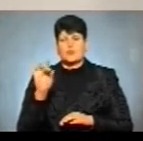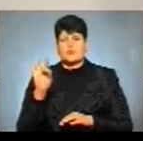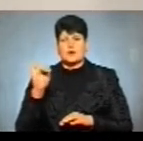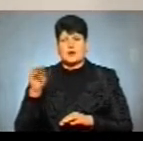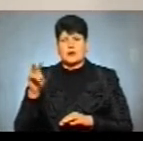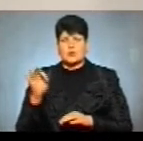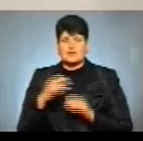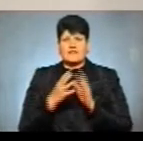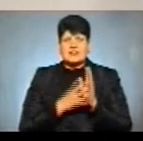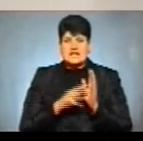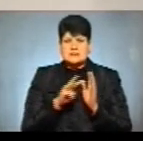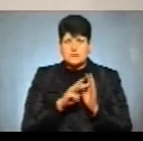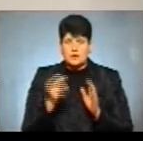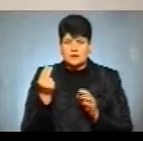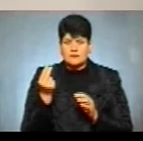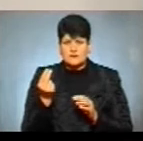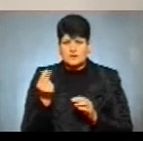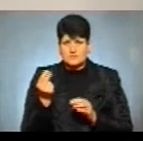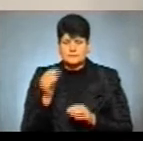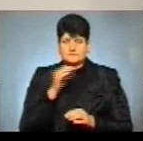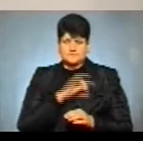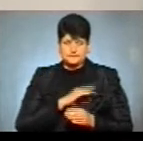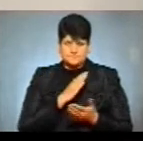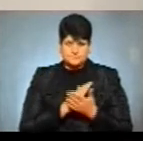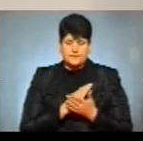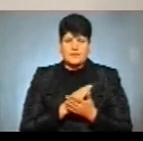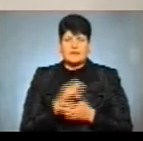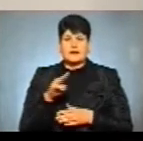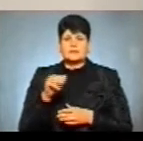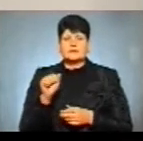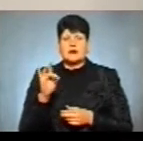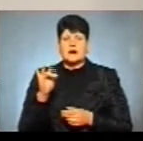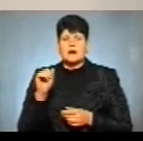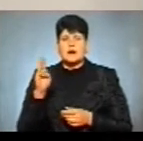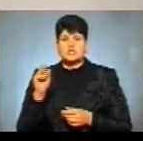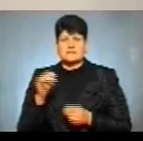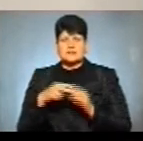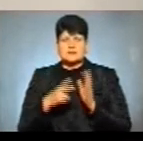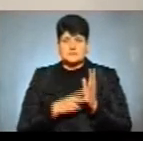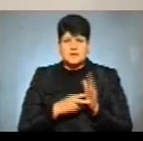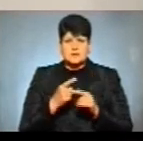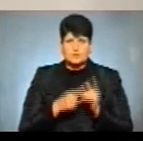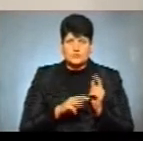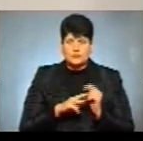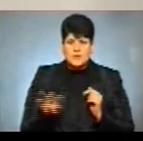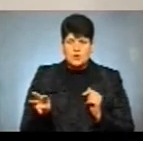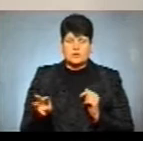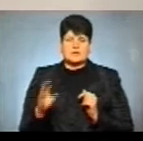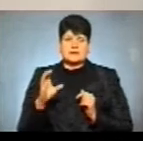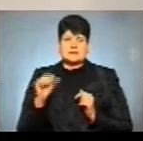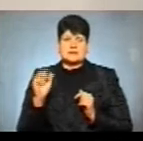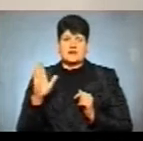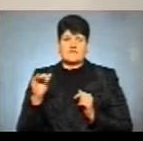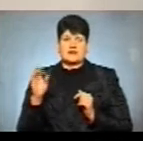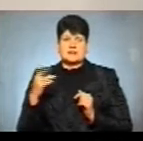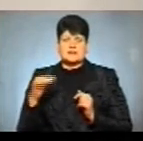19 мільйонів заощаджень, Тарашевський – 17,5 мільйона і Василіцький самопомочі